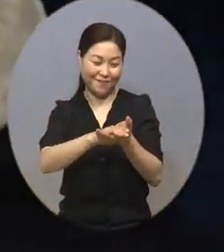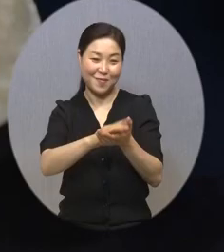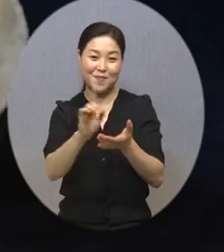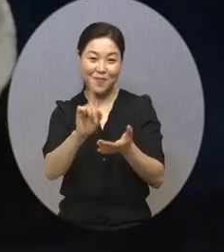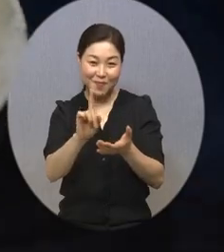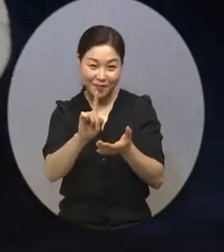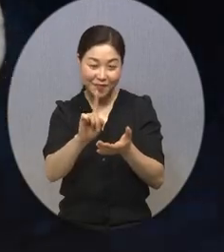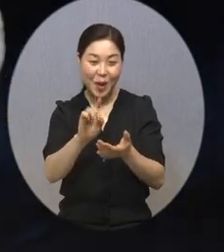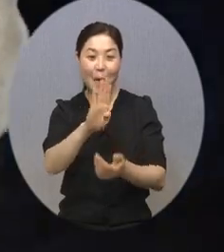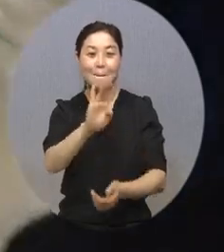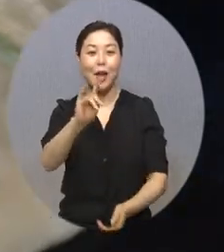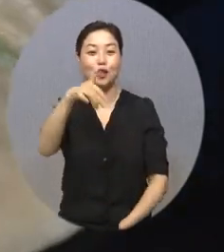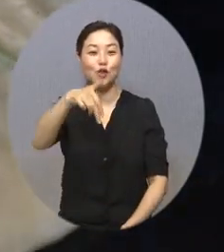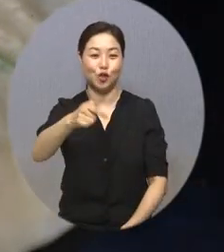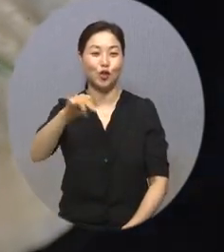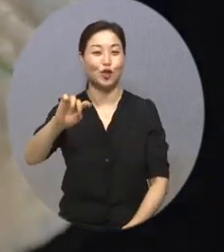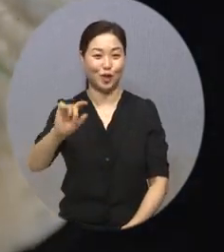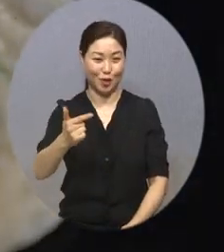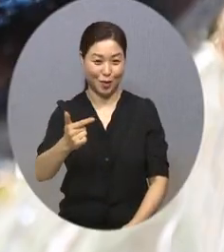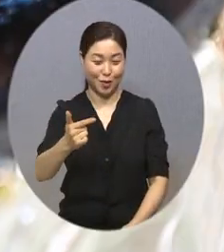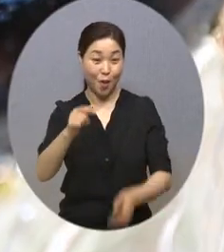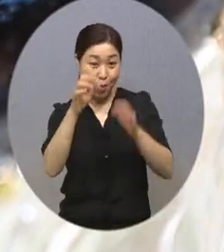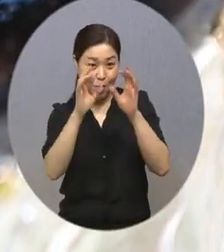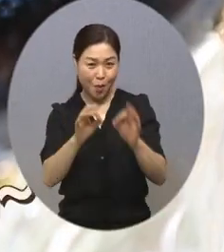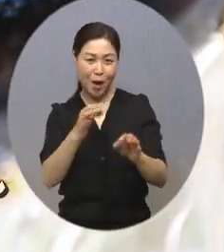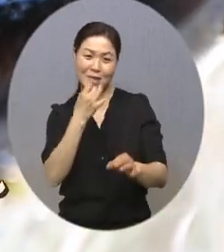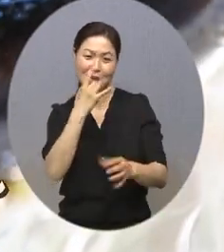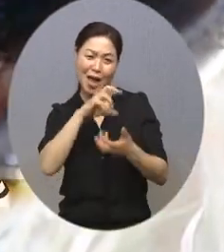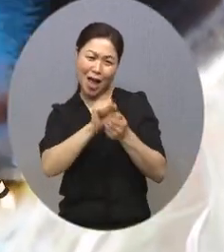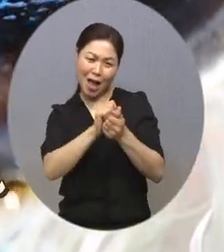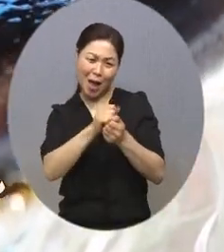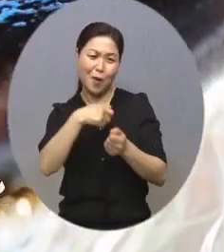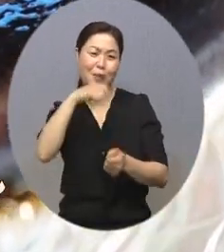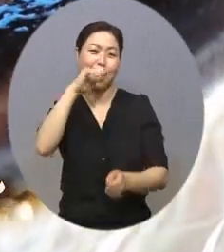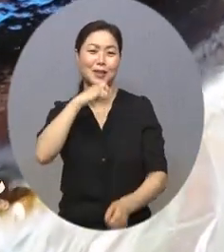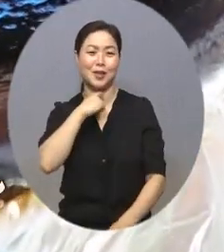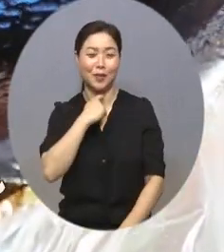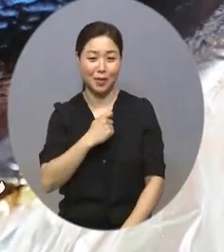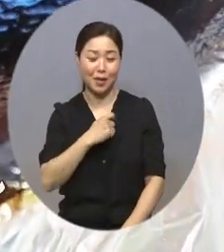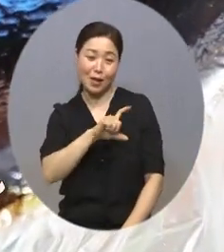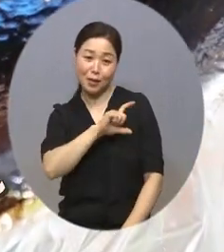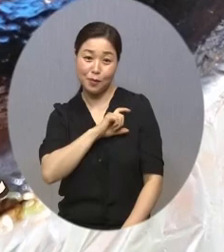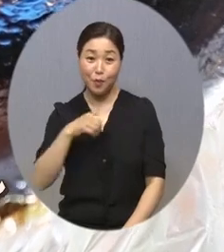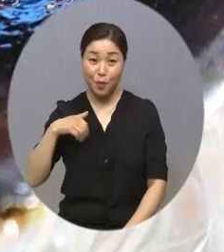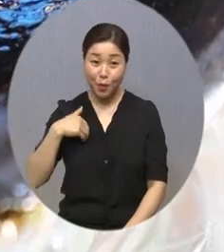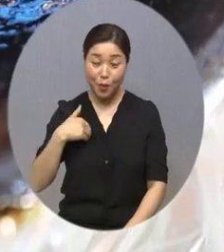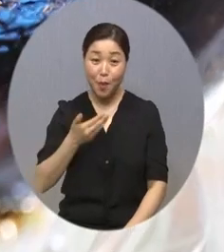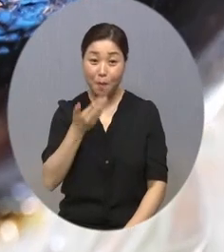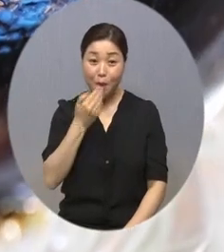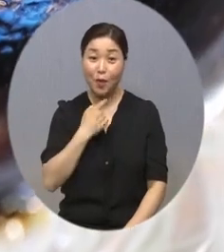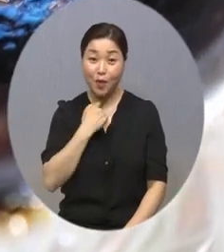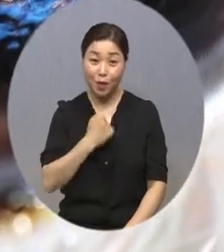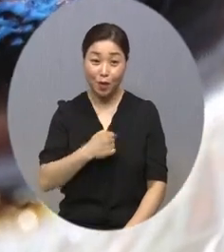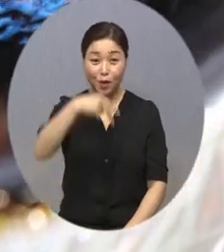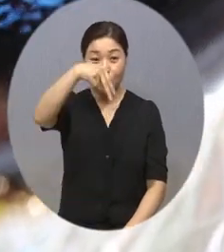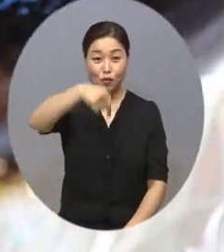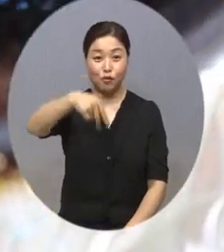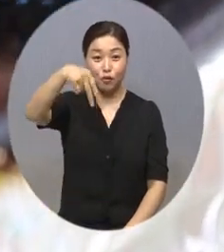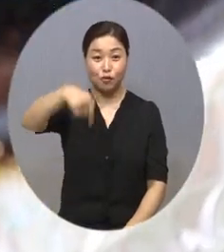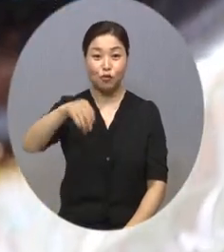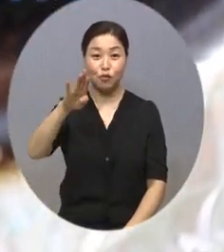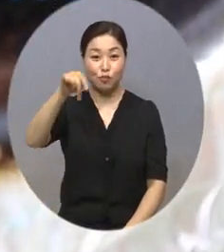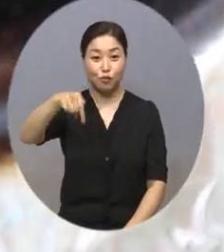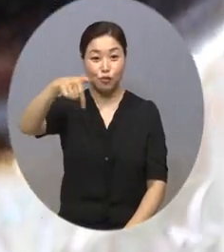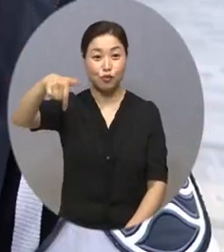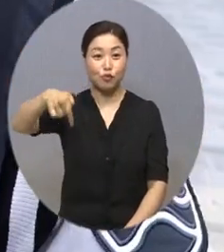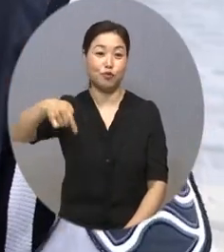한잔이 생각 나지 않으세요 으 코아 여운도 모르고 먹었던 수수 부품 이도 있었습니다 이거는